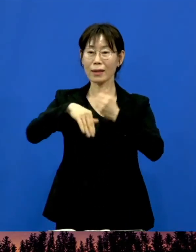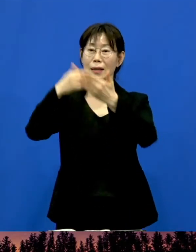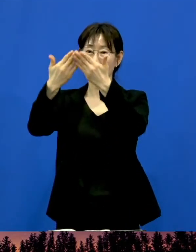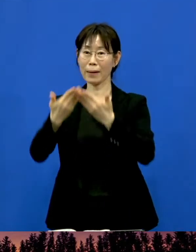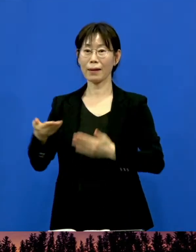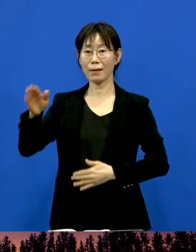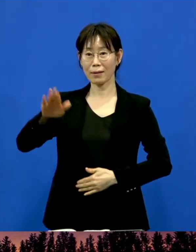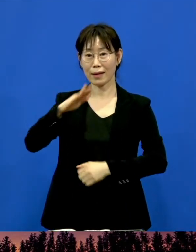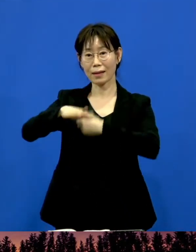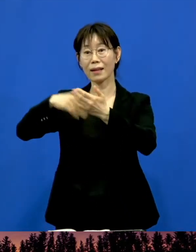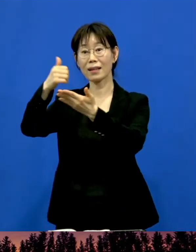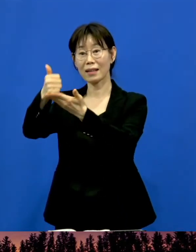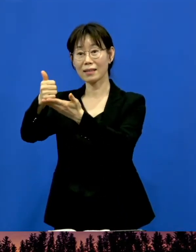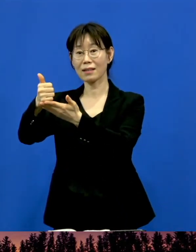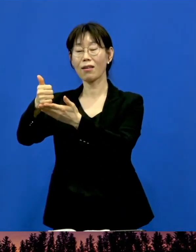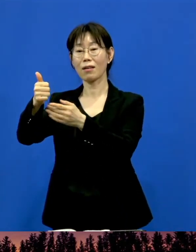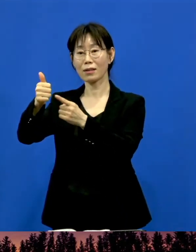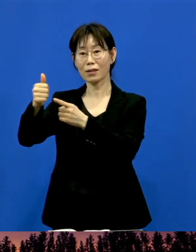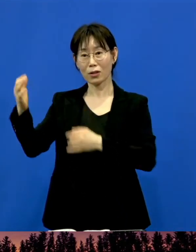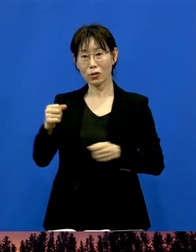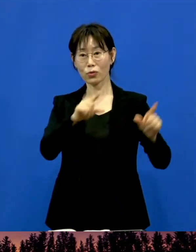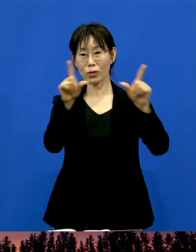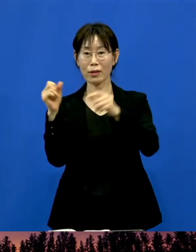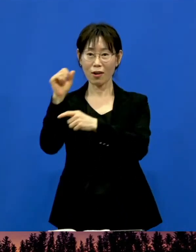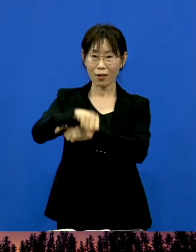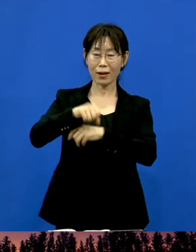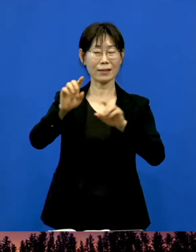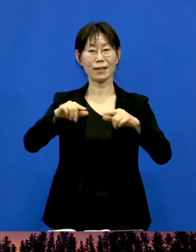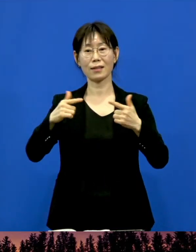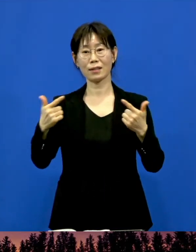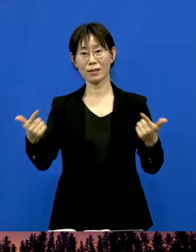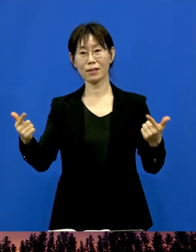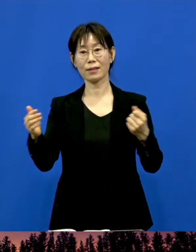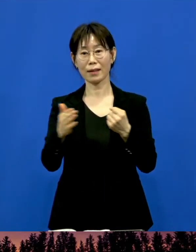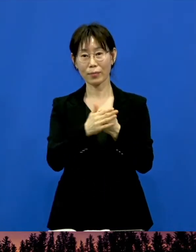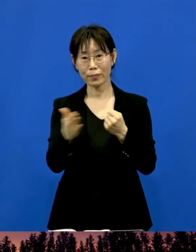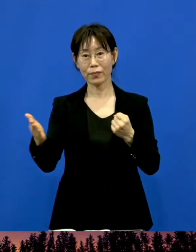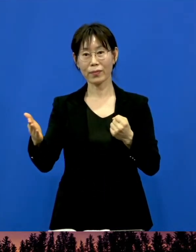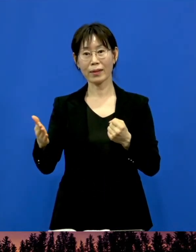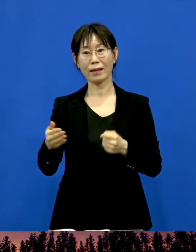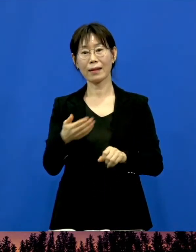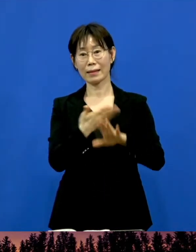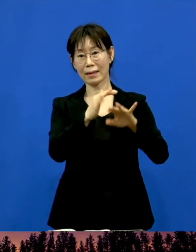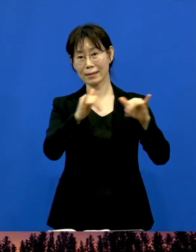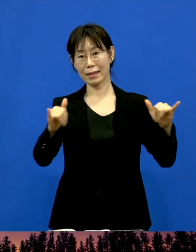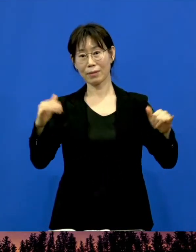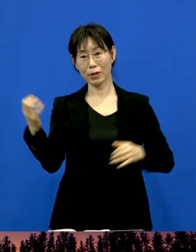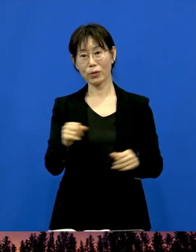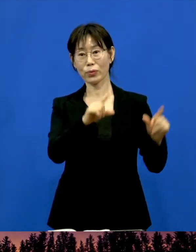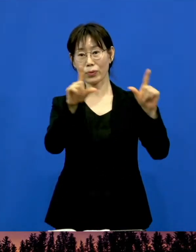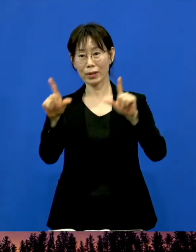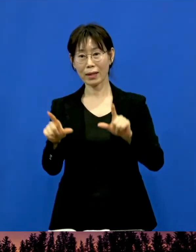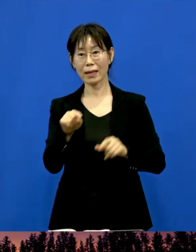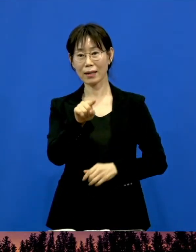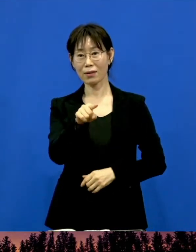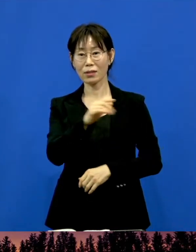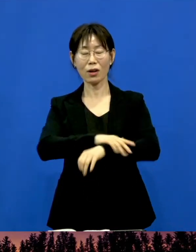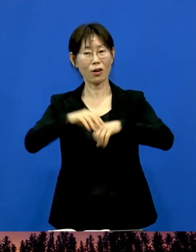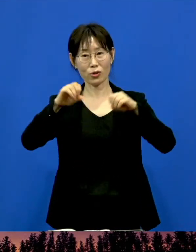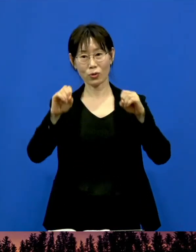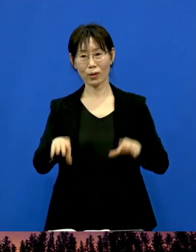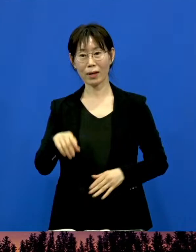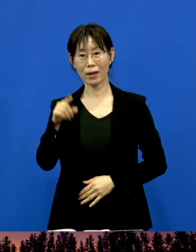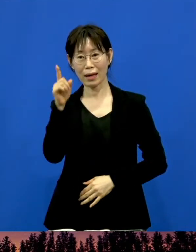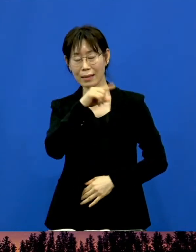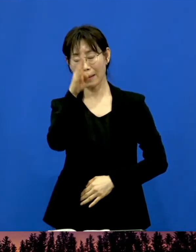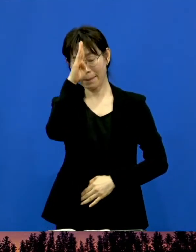받았으나 하나님께서 그가 그것을 누리도록 허락하지 아니하셨으므로 다른 사람이 누리나니 이것도 헛되어